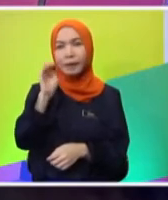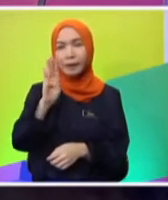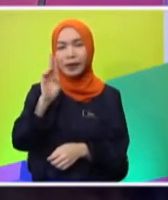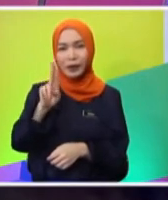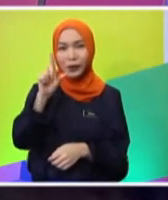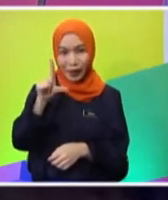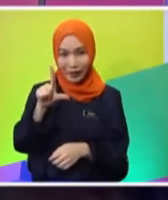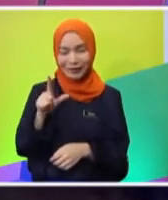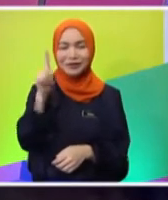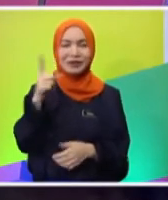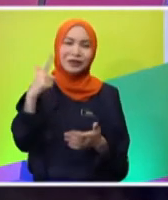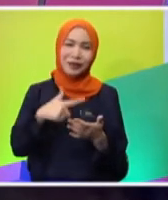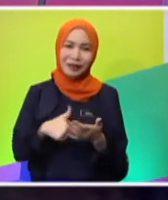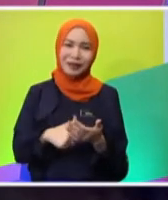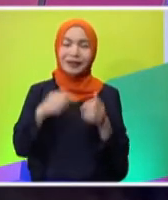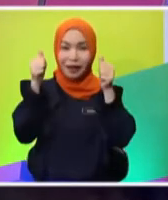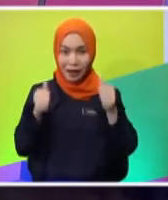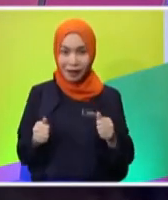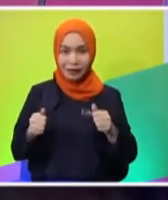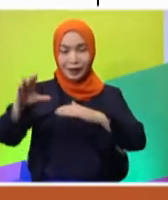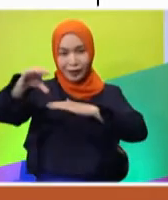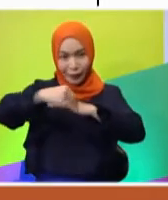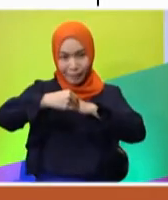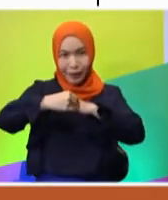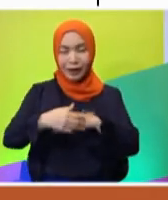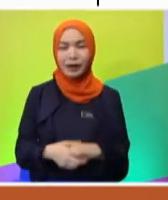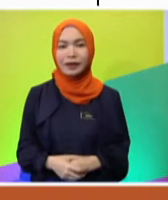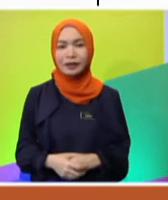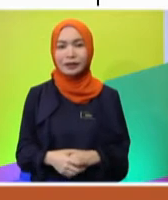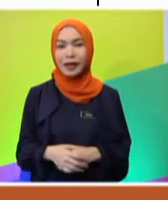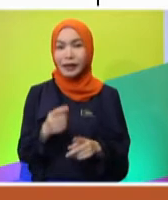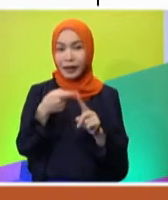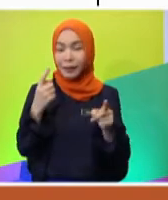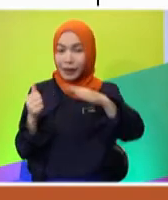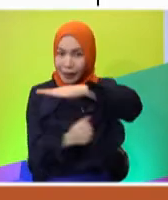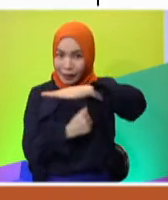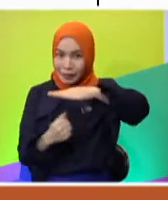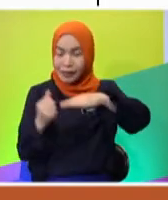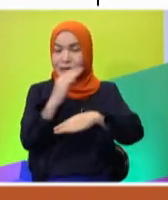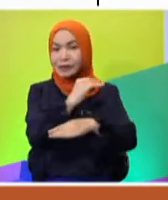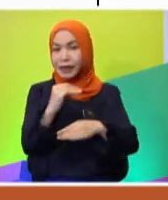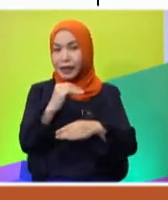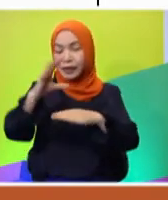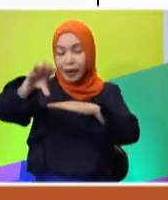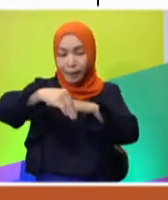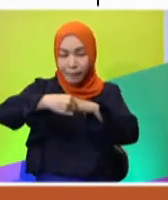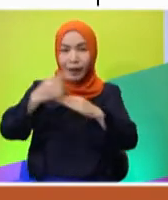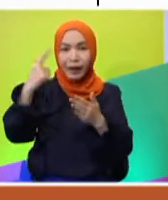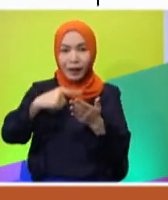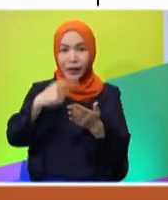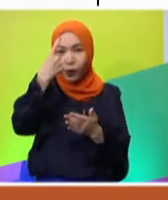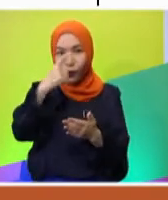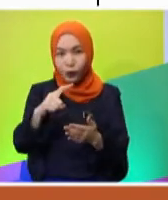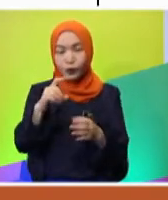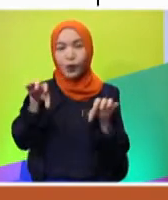tambahan ini mempunyai satu struktur asas dan kita akan tambah bahan yang sama pada struktur asas tersebut untuk membentuk